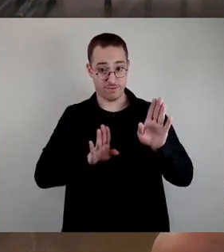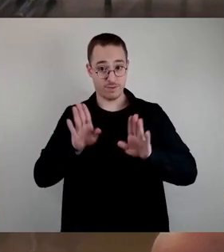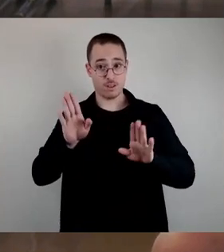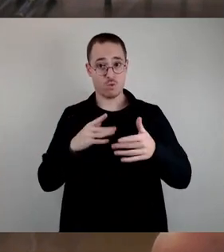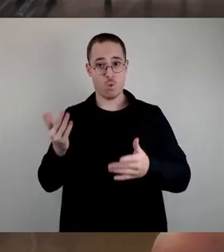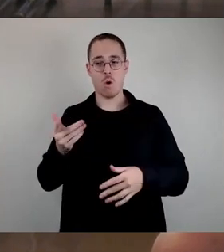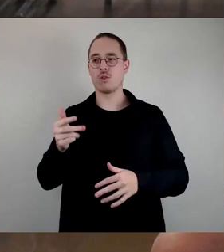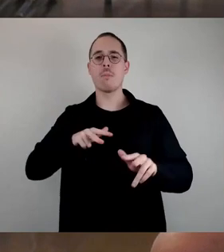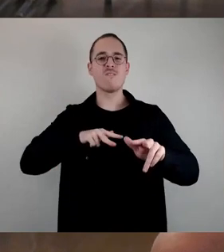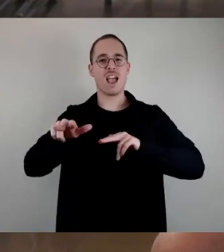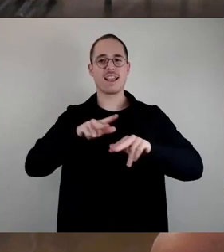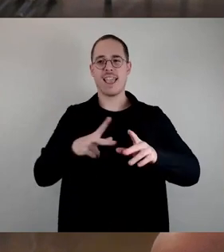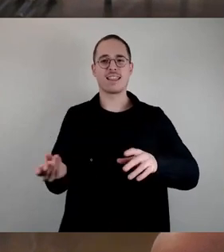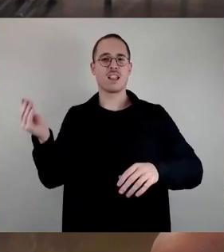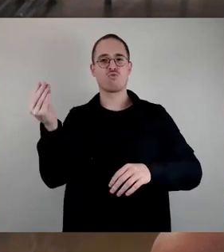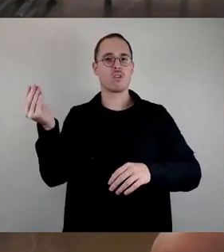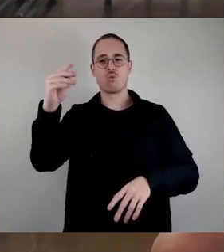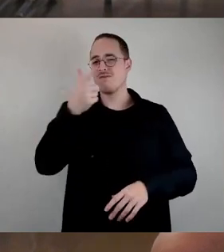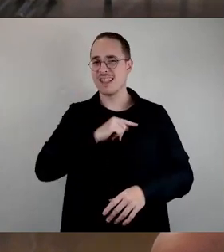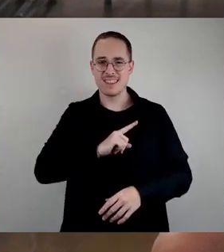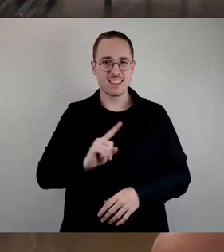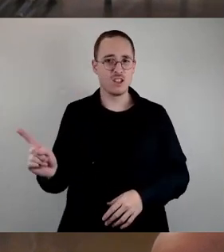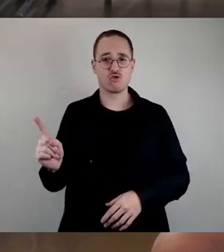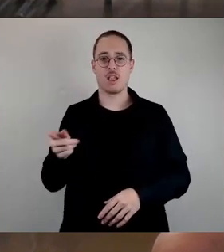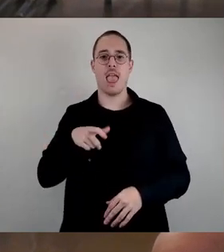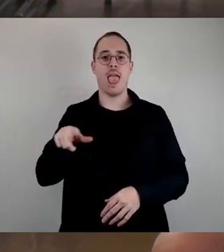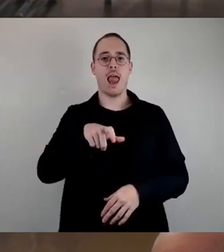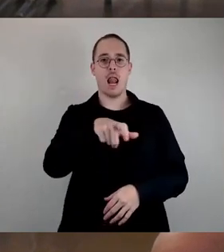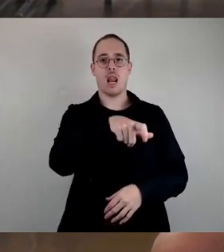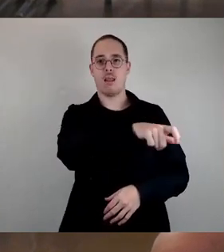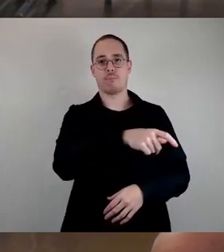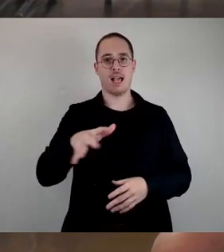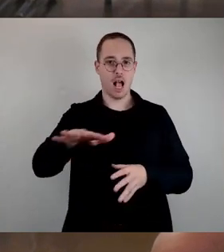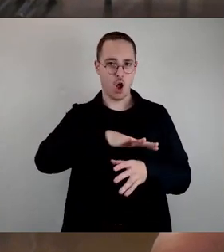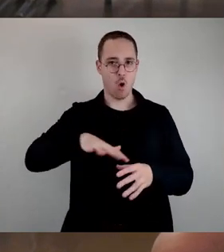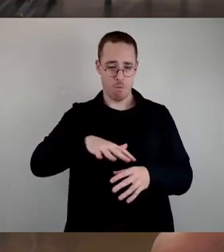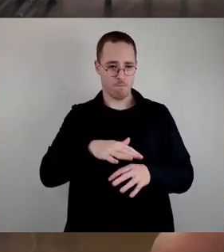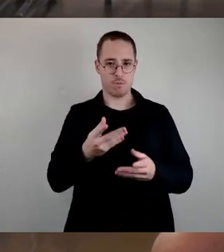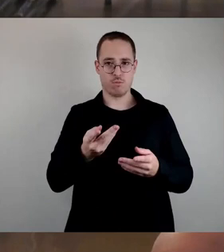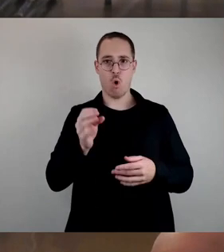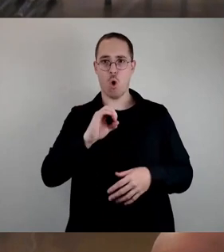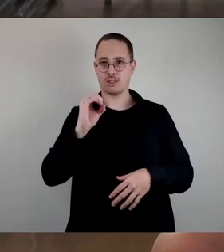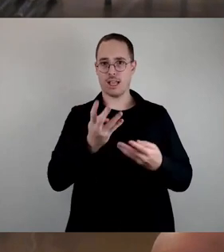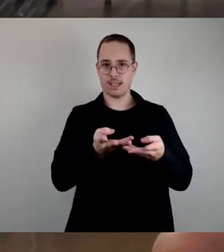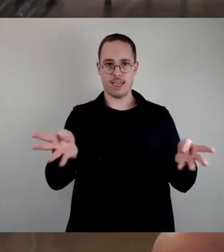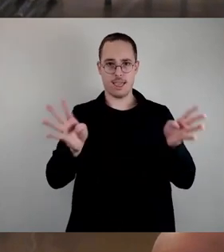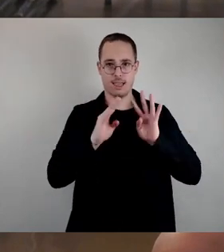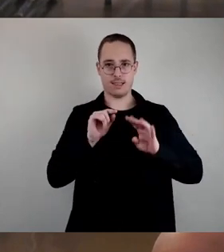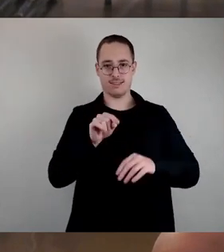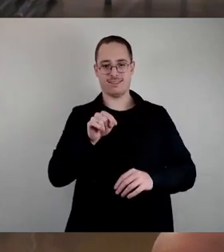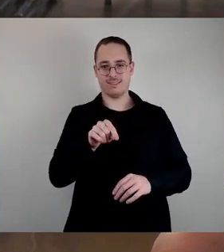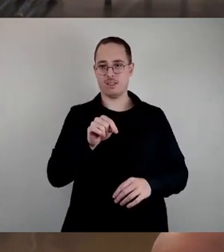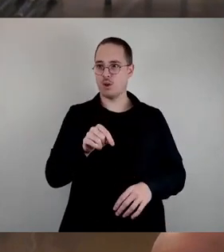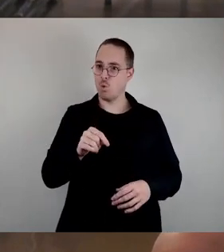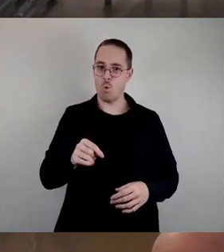werden sollen. Der Elbraum bzw. das Osttaggehege an der Stelle ist tatsächlich ein ganz wertvoller Raum,